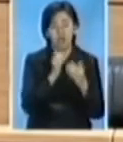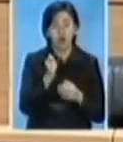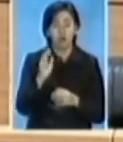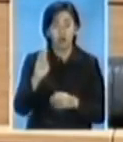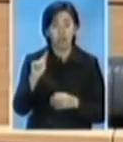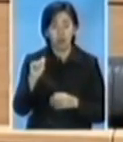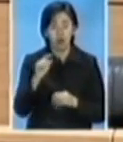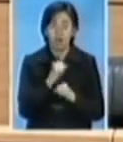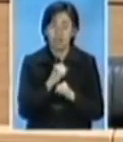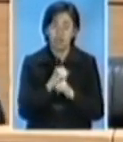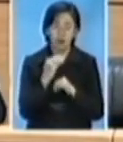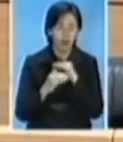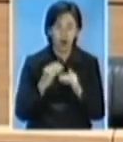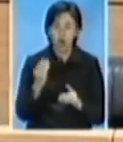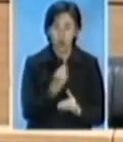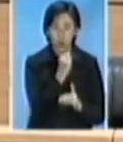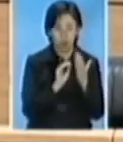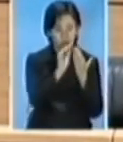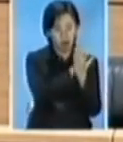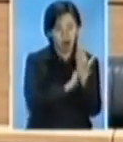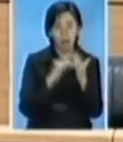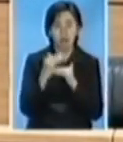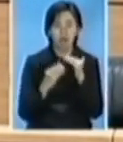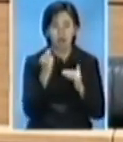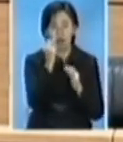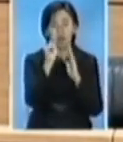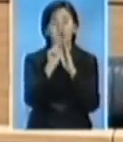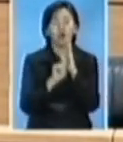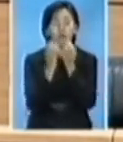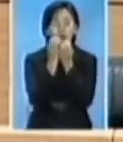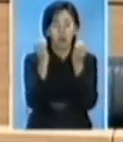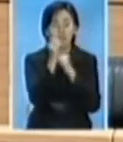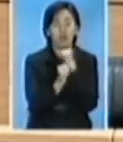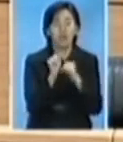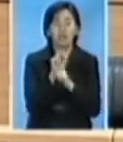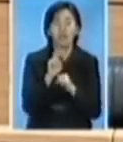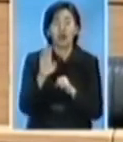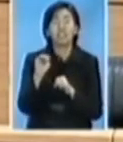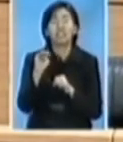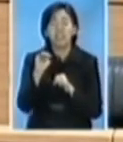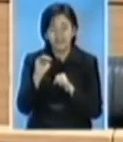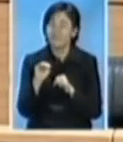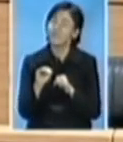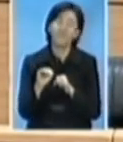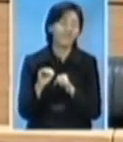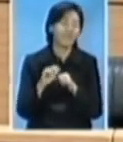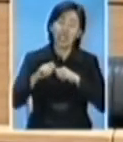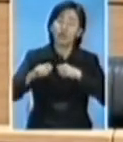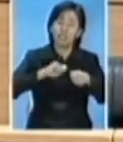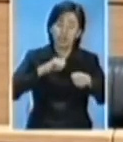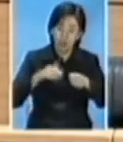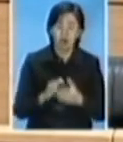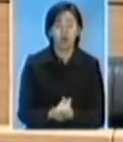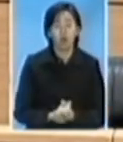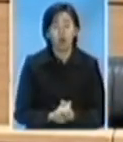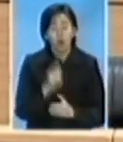นาชนบทเร็วขึ้นทันทีรัฐธรรมนูญปี40ที่ท่านชื่นชมที่เขาฉีกไปนะท่านรู้หรือเป